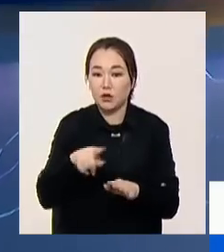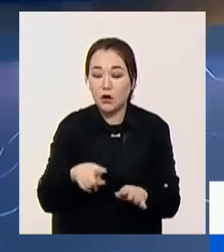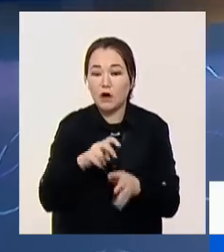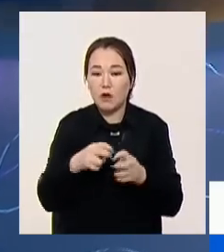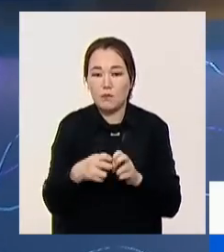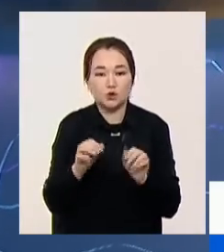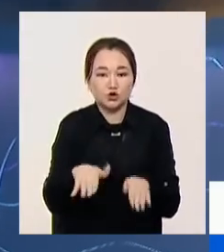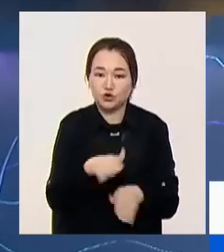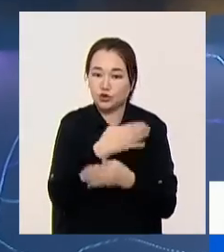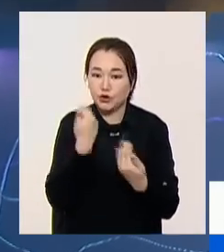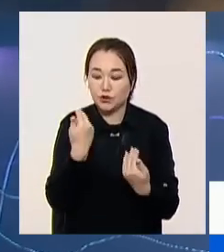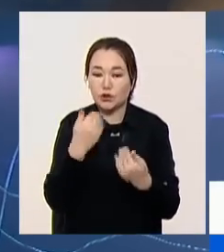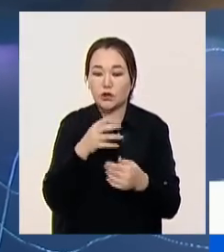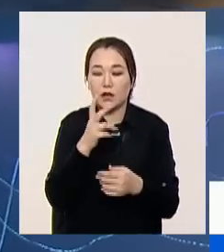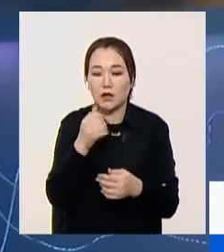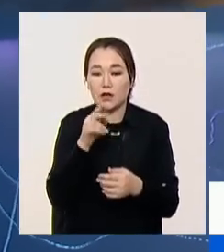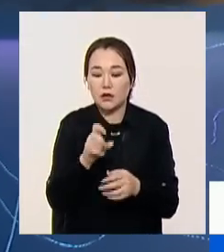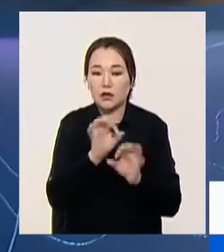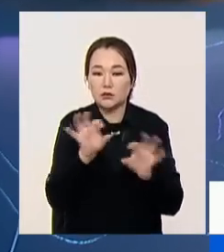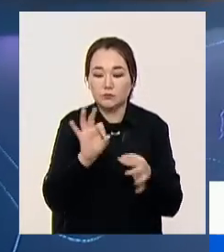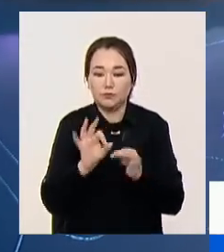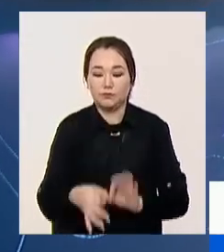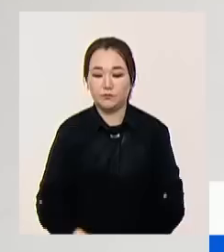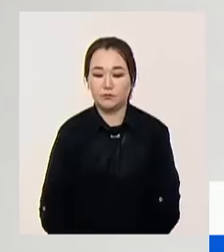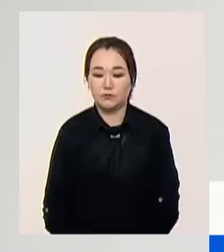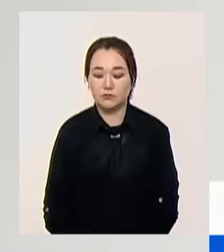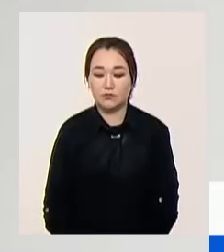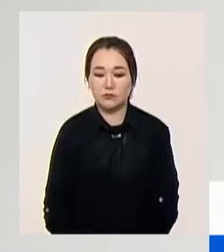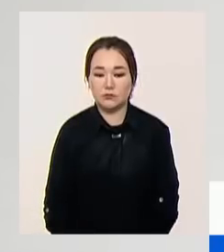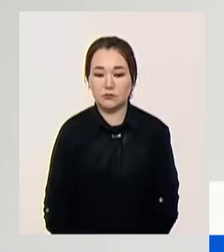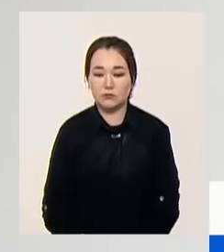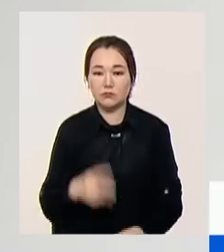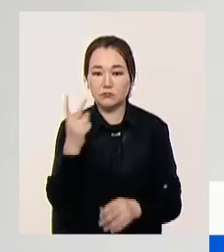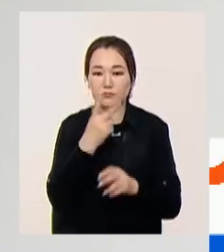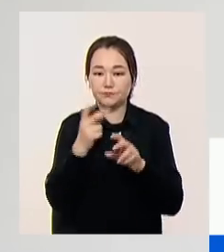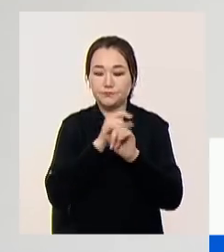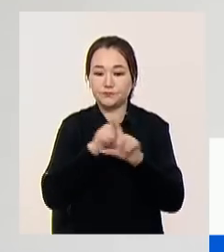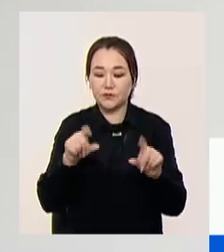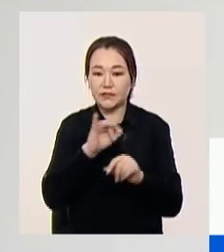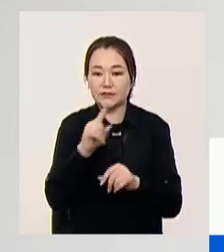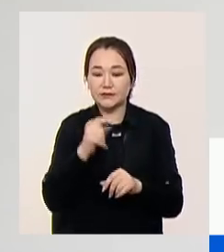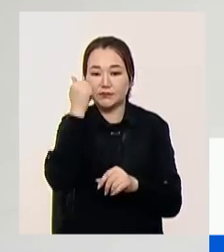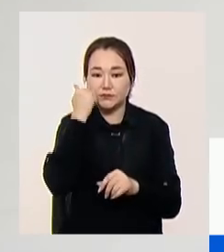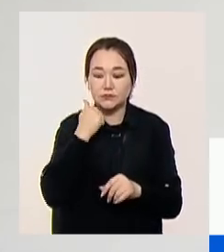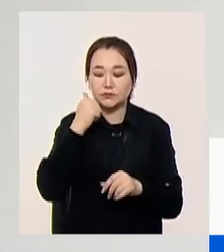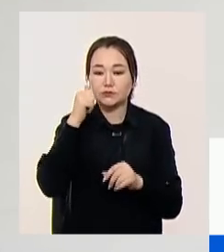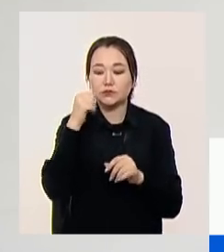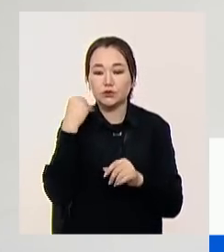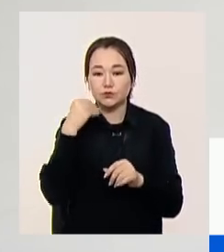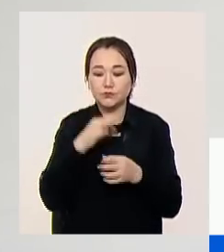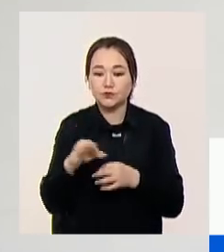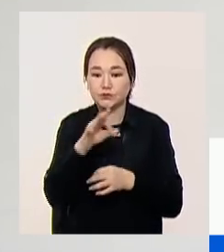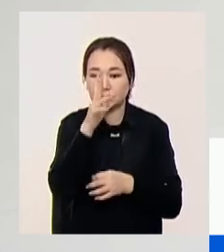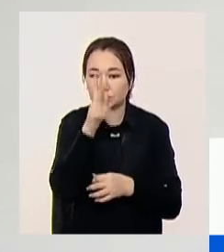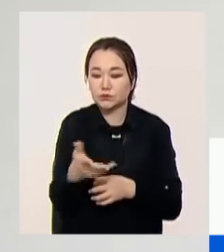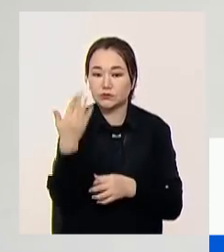проблема не решается. Лейла Оэсова расскажет подробнее. Вторая школа – одна из самых старейших в Актюбинской области.